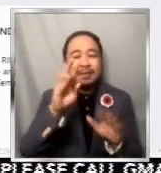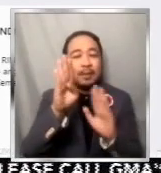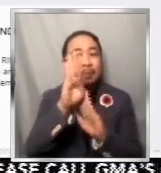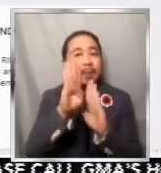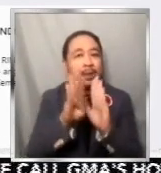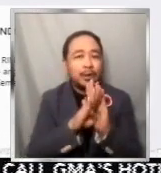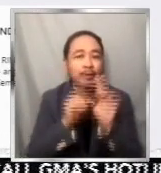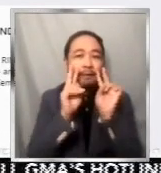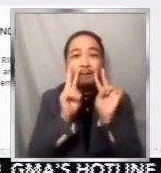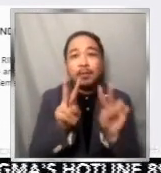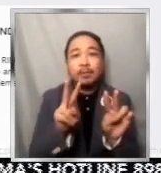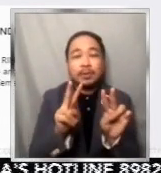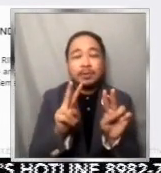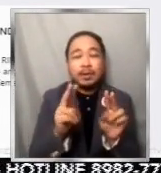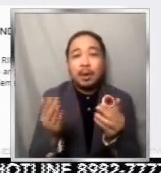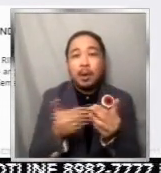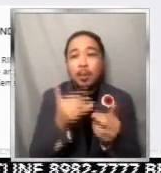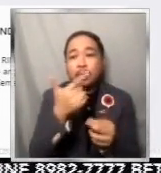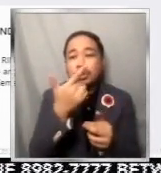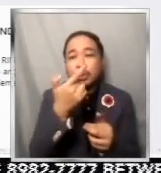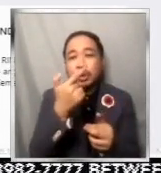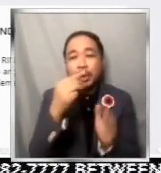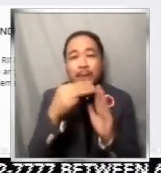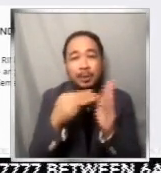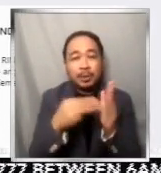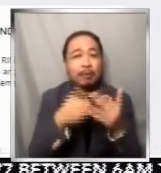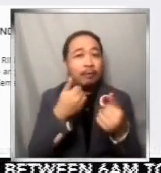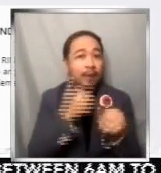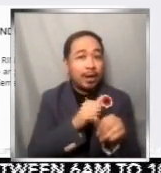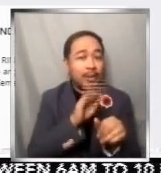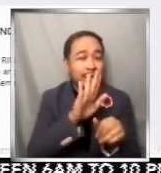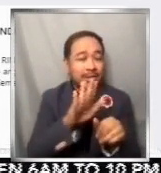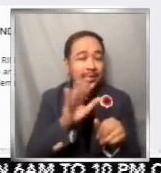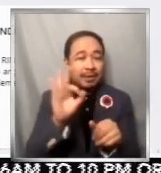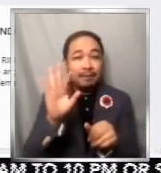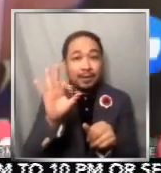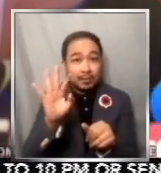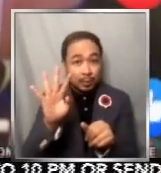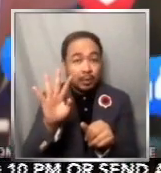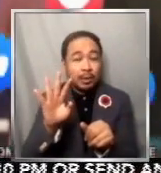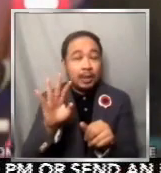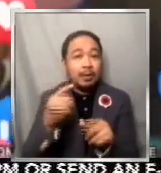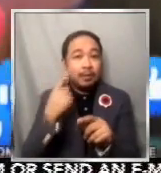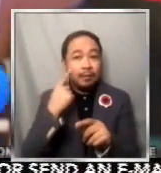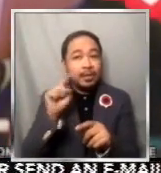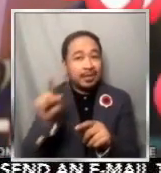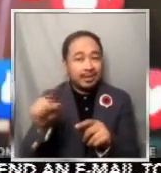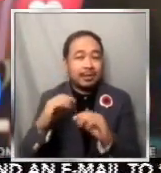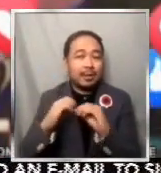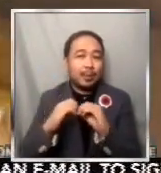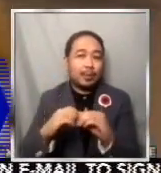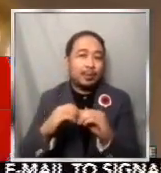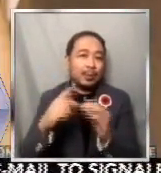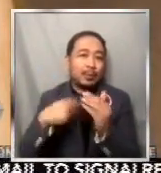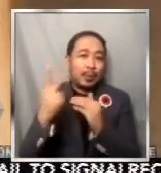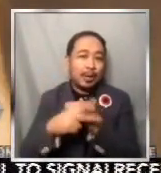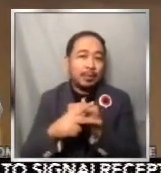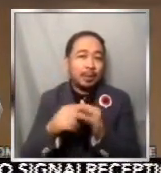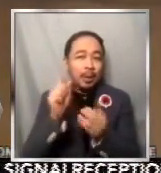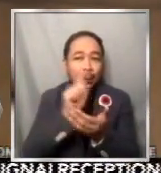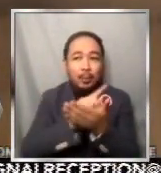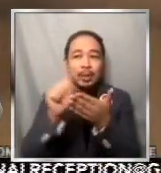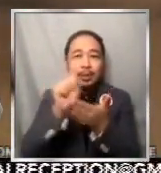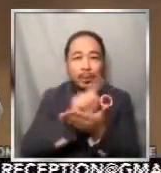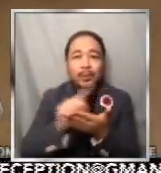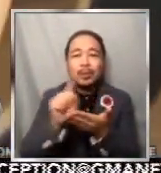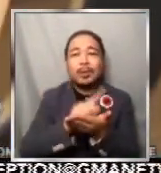May mahigit 21 million followers naman ang official Facebook page ng Kapuso Show. Linggo-linggo ring trending ang KMJS